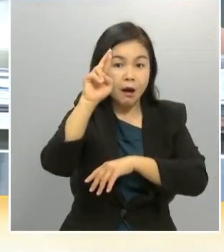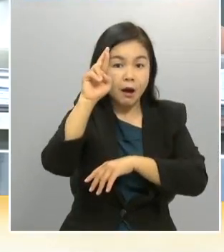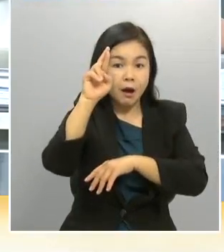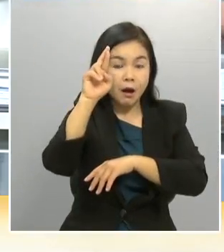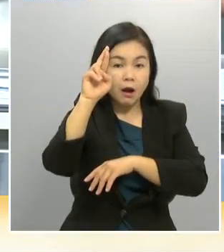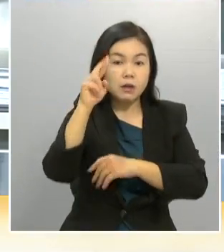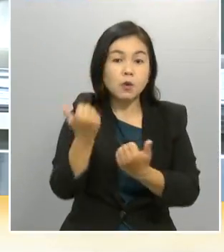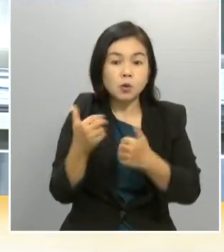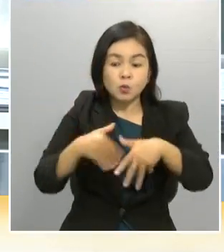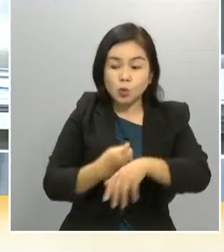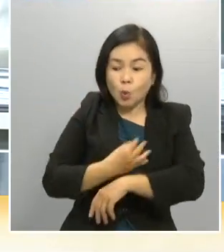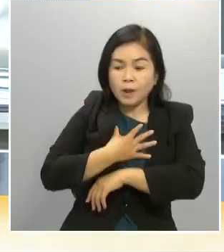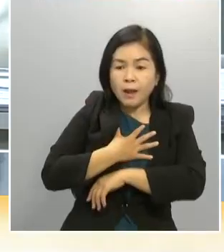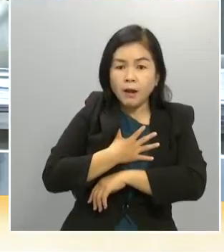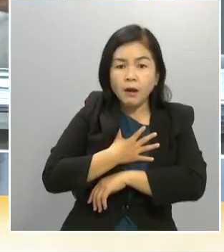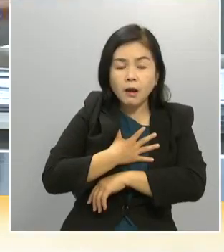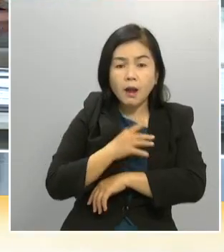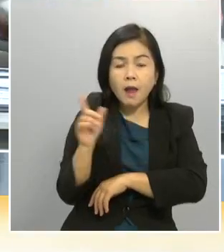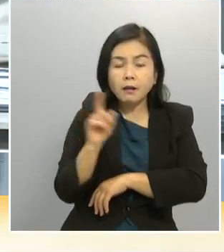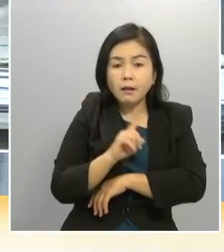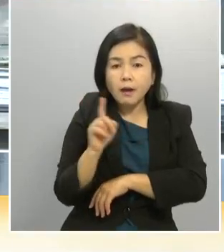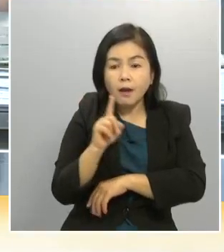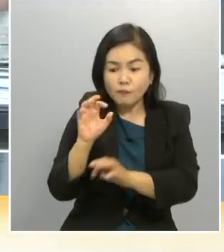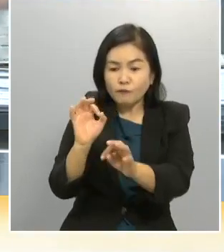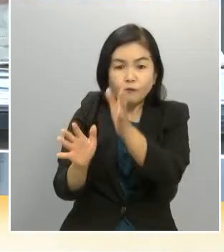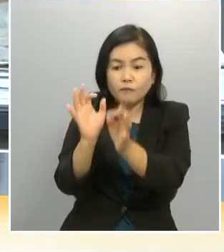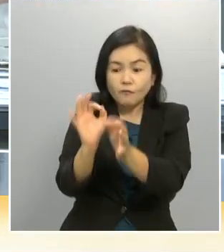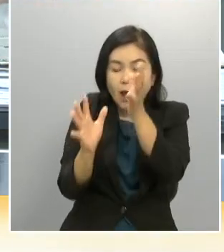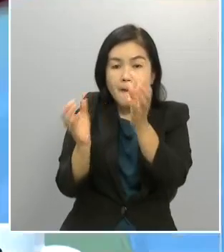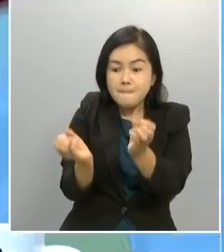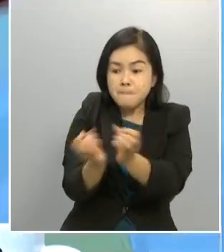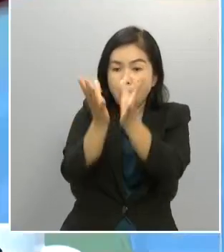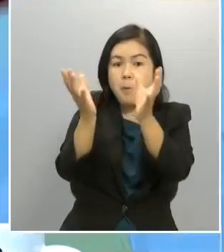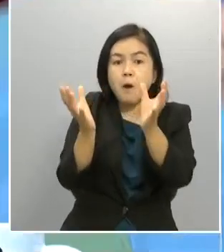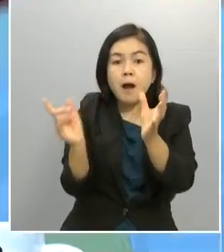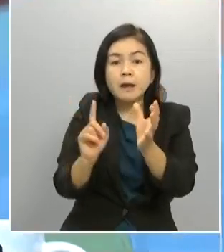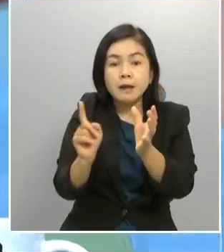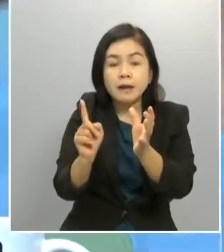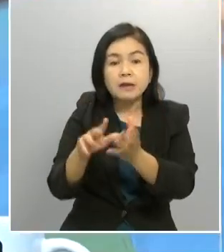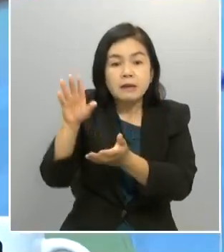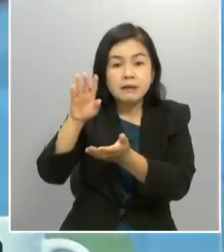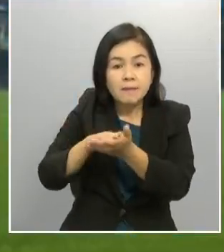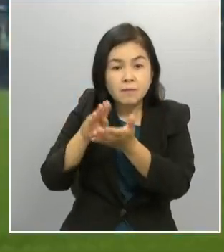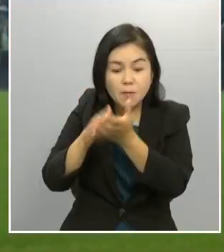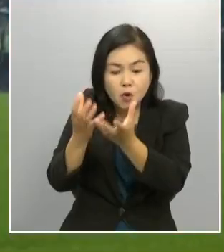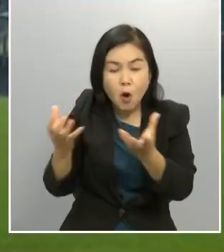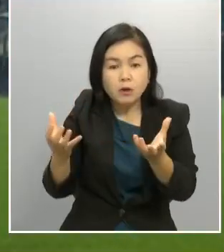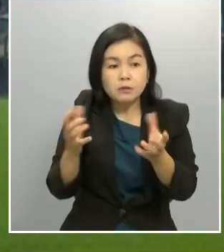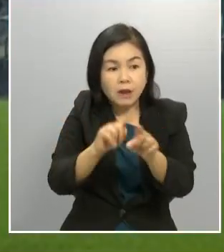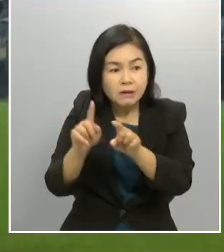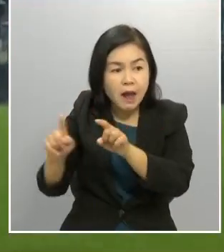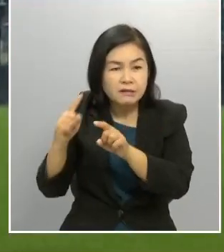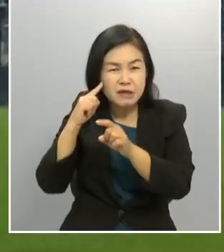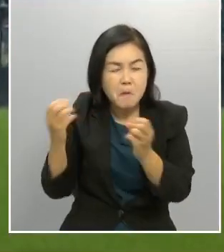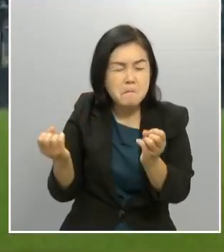ซึ่งชาวบ้านก็ตกใจเพราะจุดที่มันเกิดไฟลุกไหม้มีระเบิดขึ้นมาไปเป็นคลังแสงซึ่งเกิด